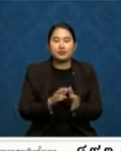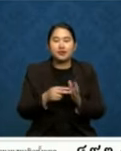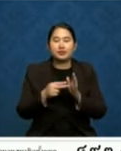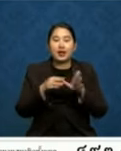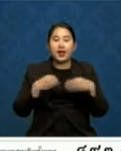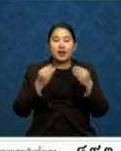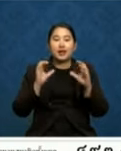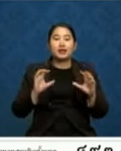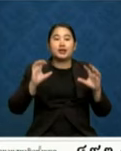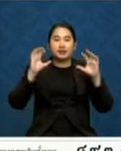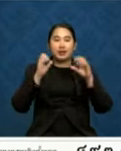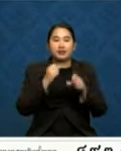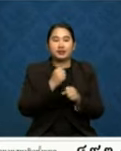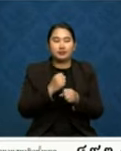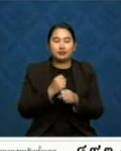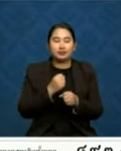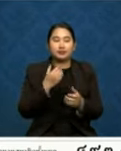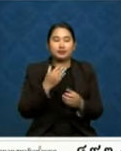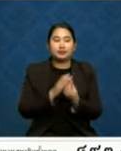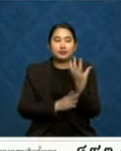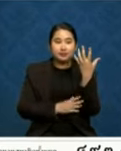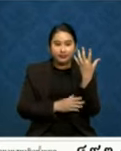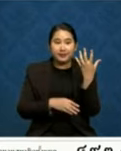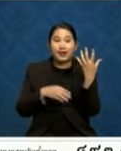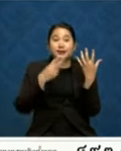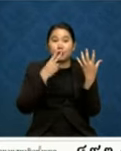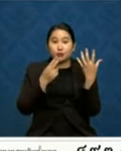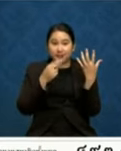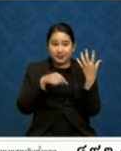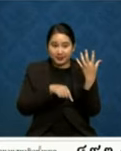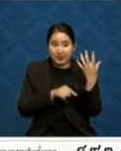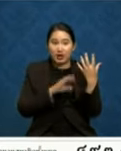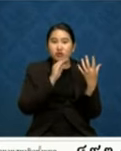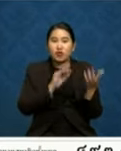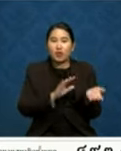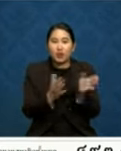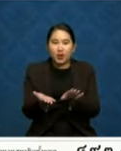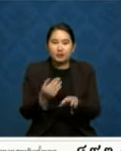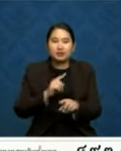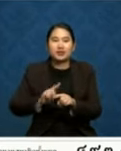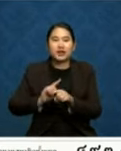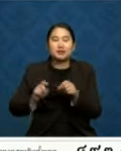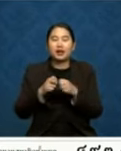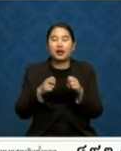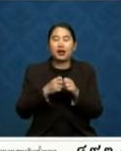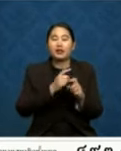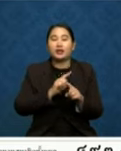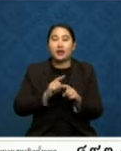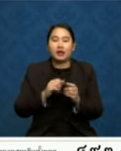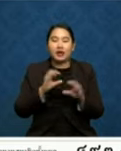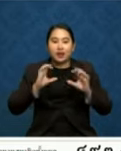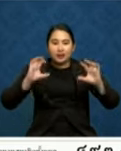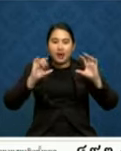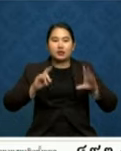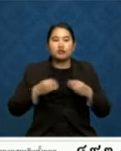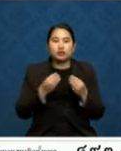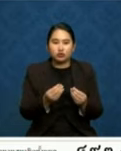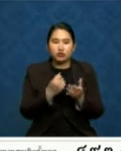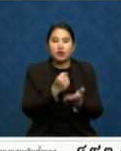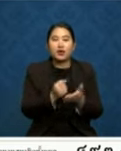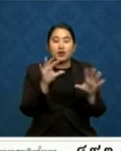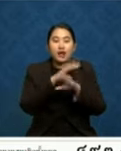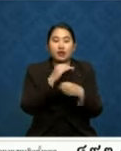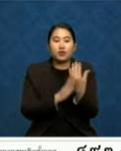ฐบาลเนี่ยสามารถเพิ่มต้นยาสูบเนี่ยเป็นต้นนะครับเมื่อมันมีการดูแลเมื่อเกิดภัยพิบัติเนี่ยน่าจะรับการเยียวยาเหมือนพืช